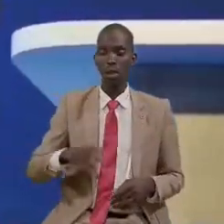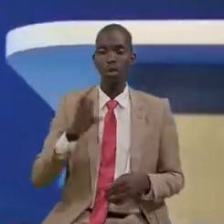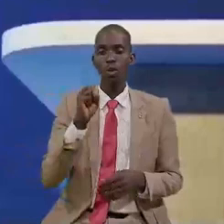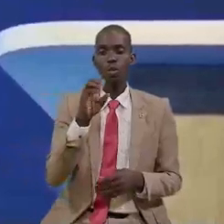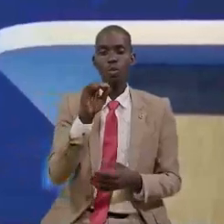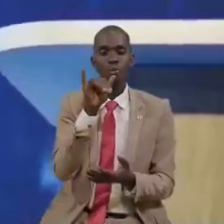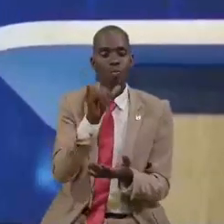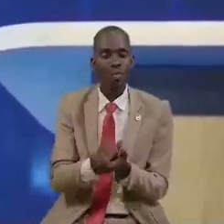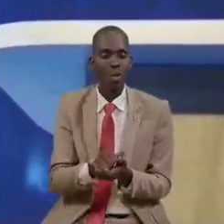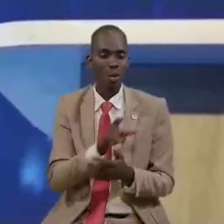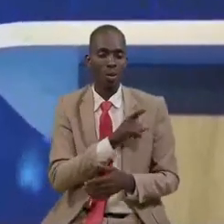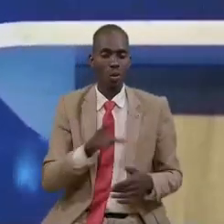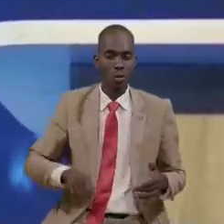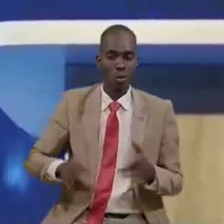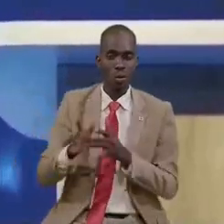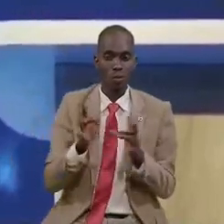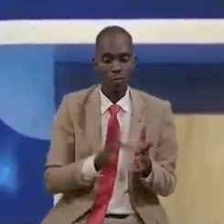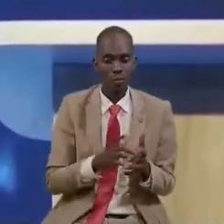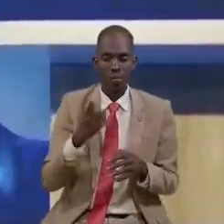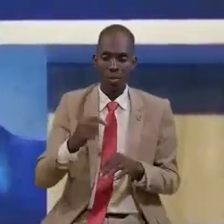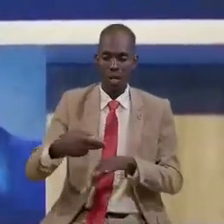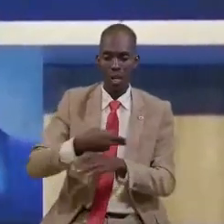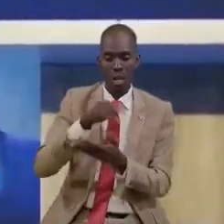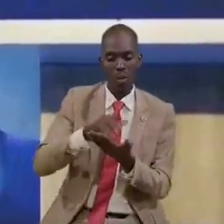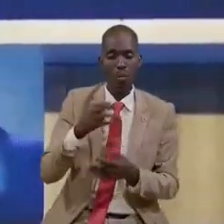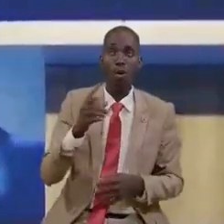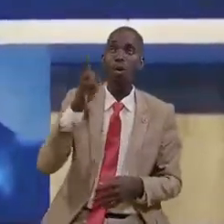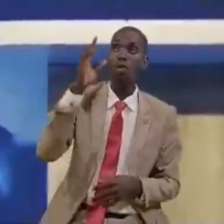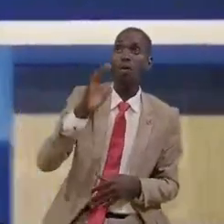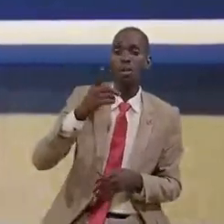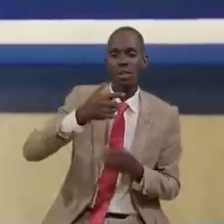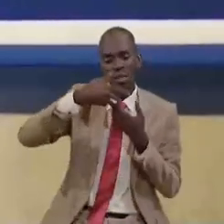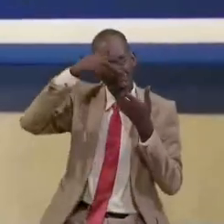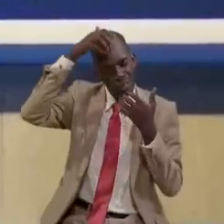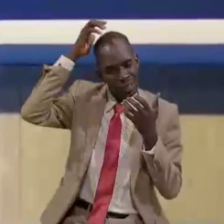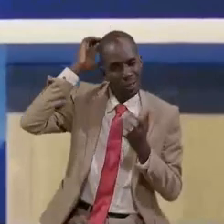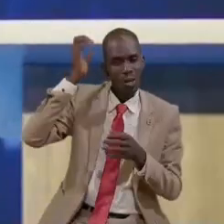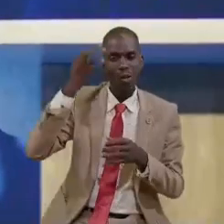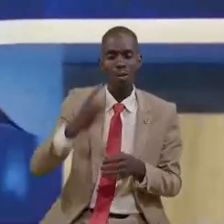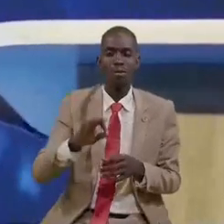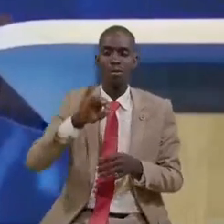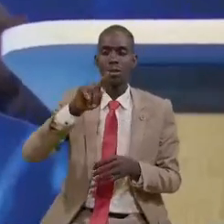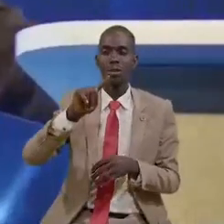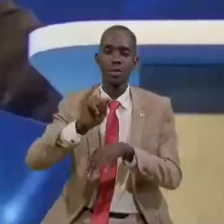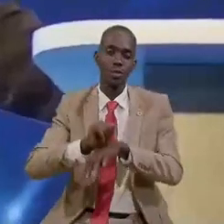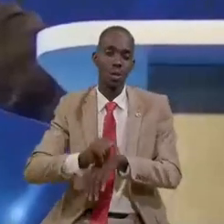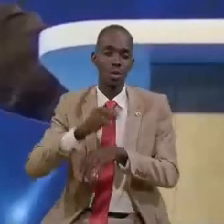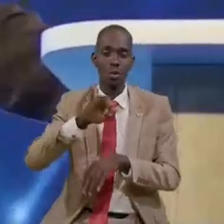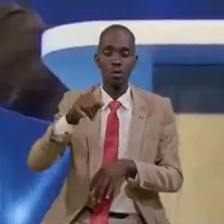Jésus, l'agneau de Dieu, le lion de la tribu de Judas, alors vous